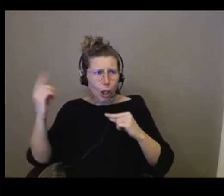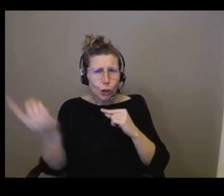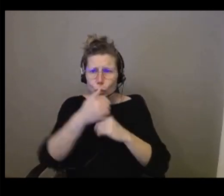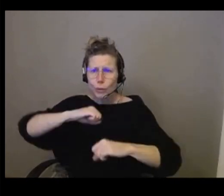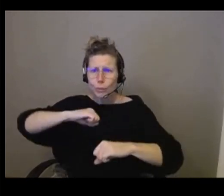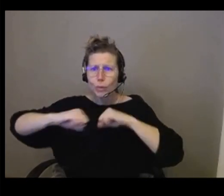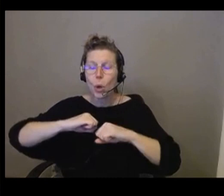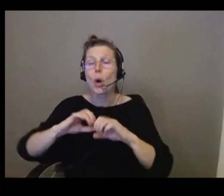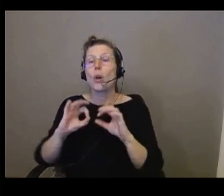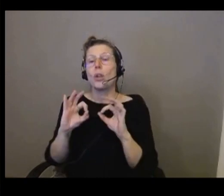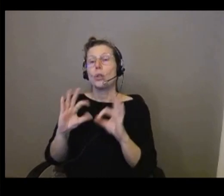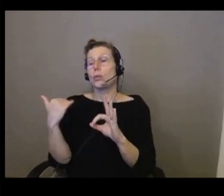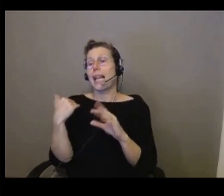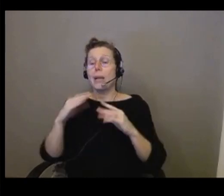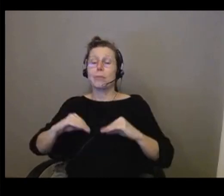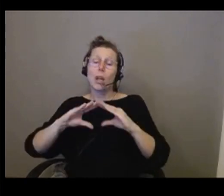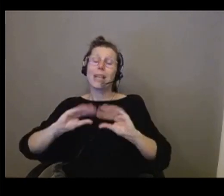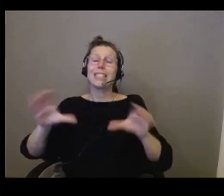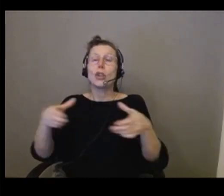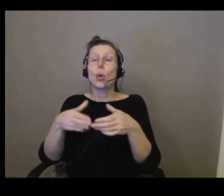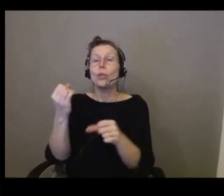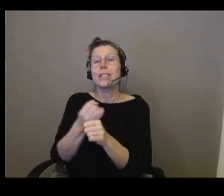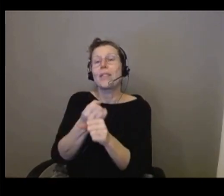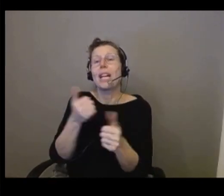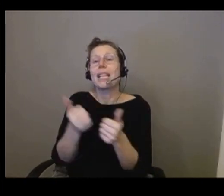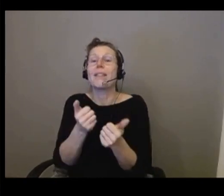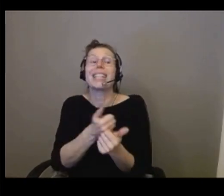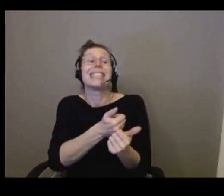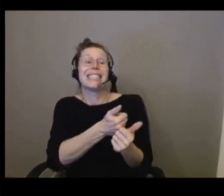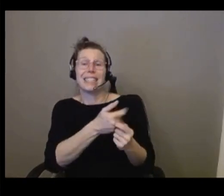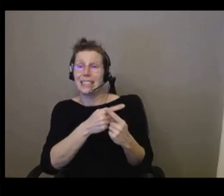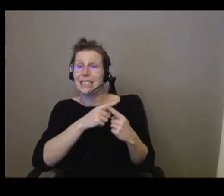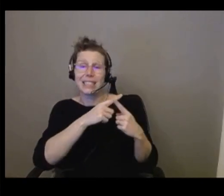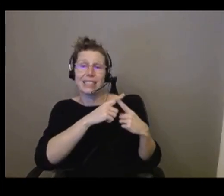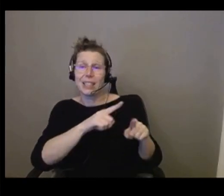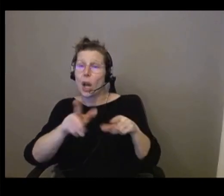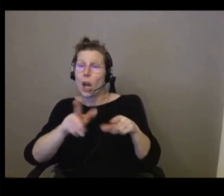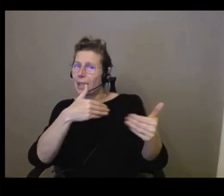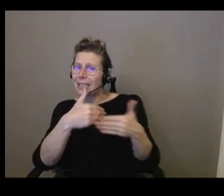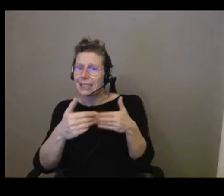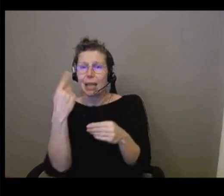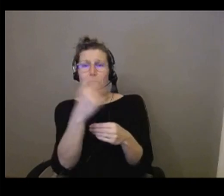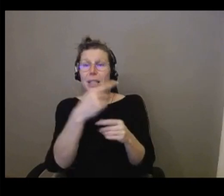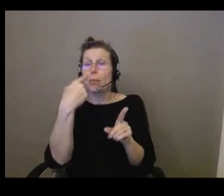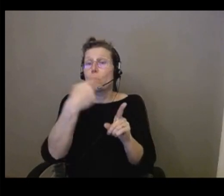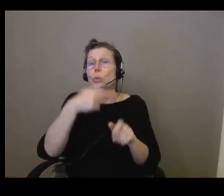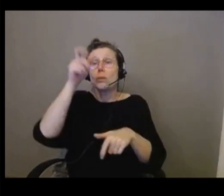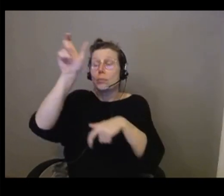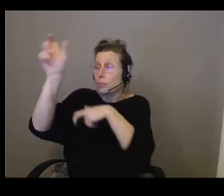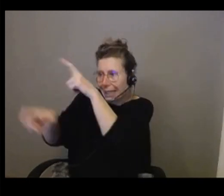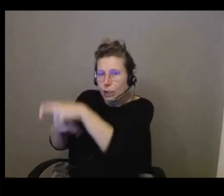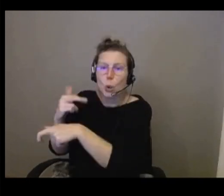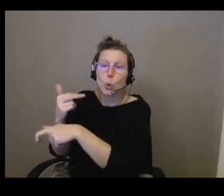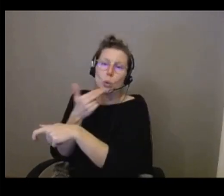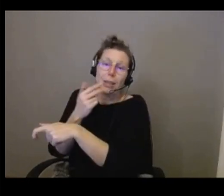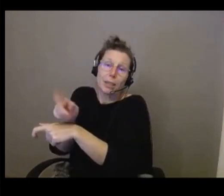Accor, avec les différentes structures aussi de Accor, et également les utilisateurs, et c'est très important, des collaborateurs en situation de handicap,